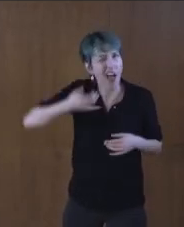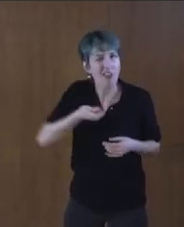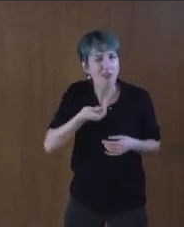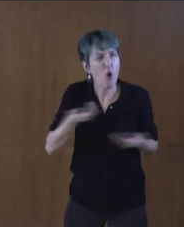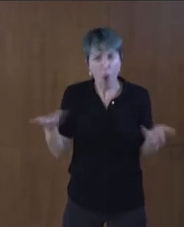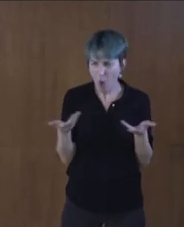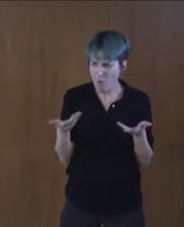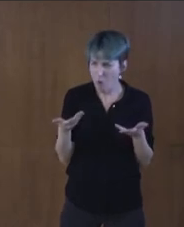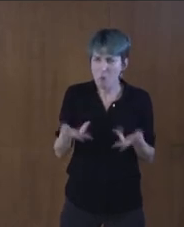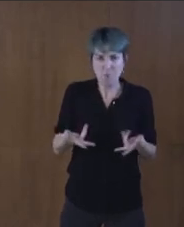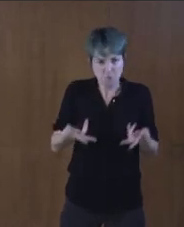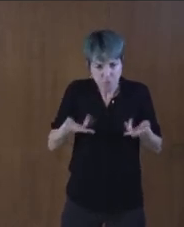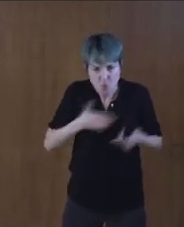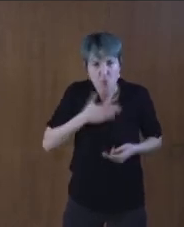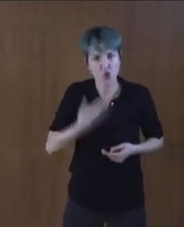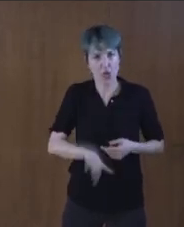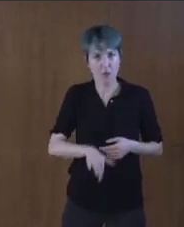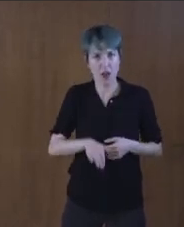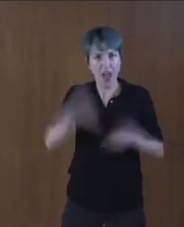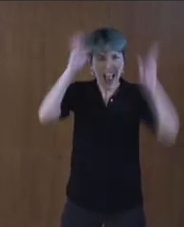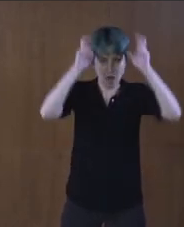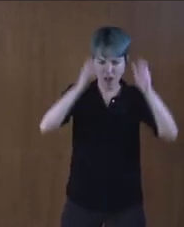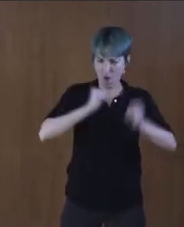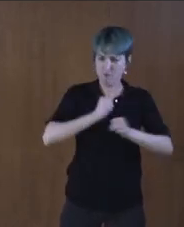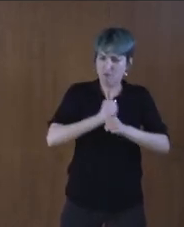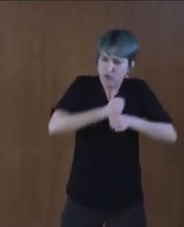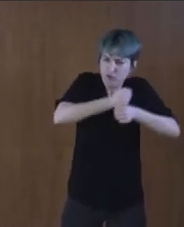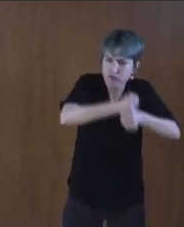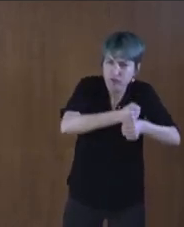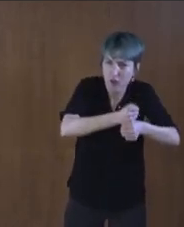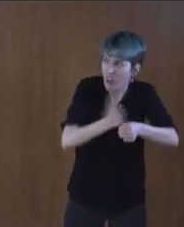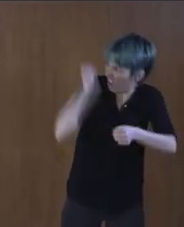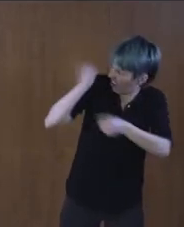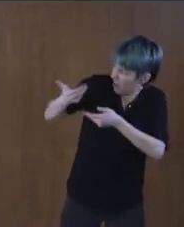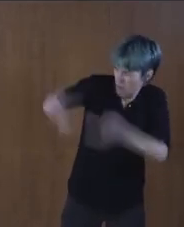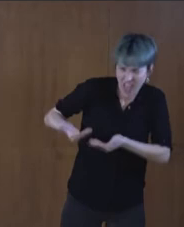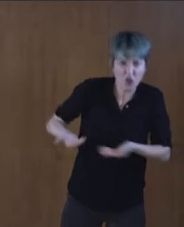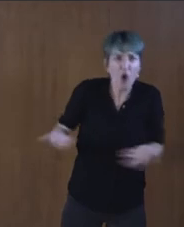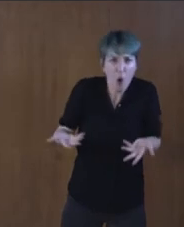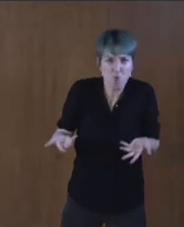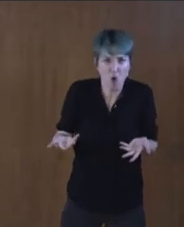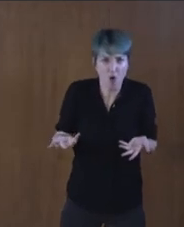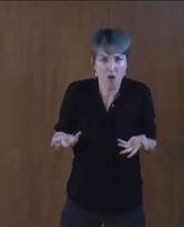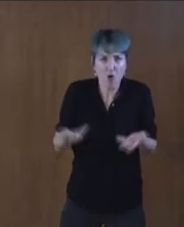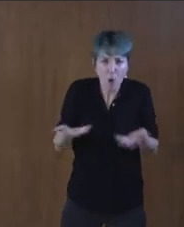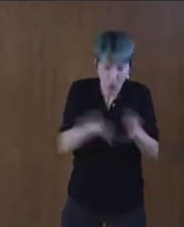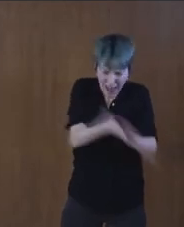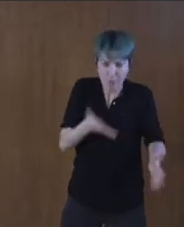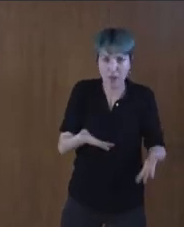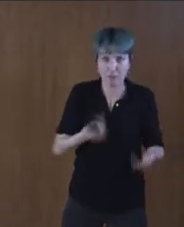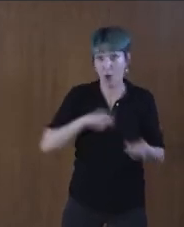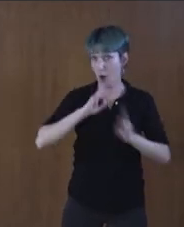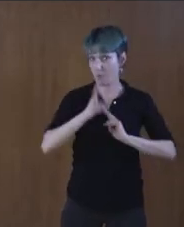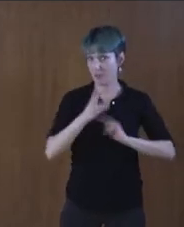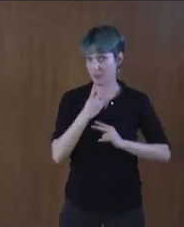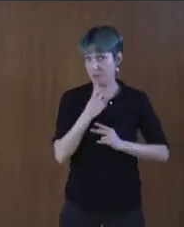com és que amb carro i tot el cavall corre i va de pressa? Tinc una resposta, que no és